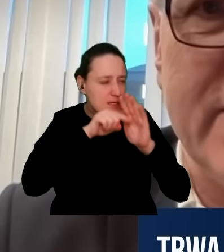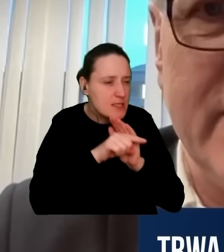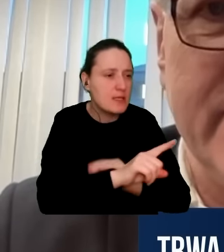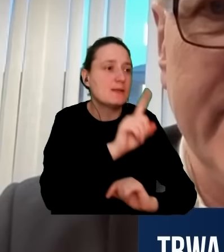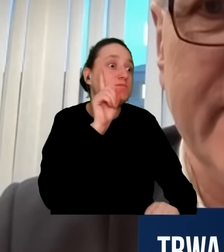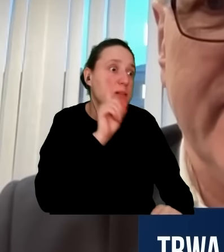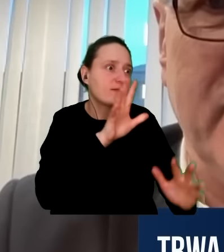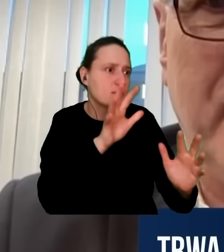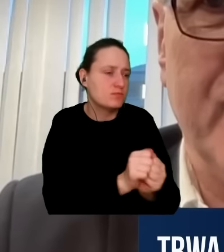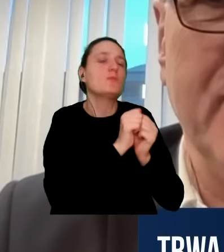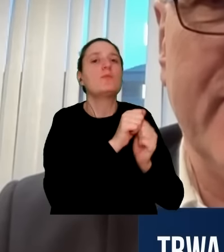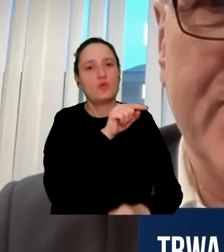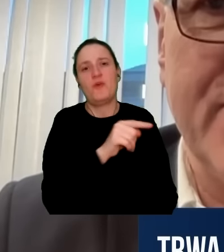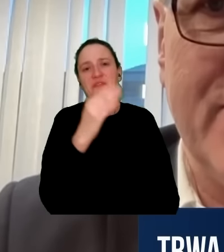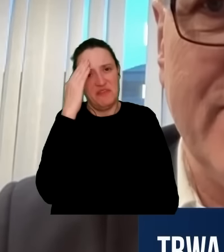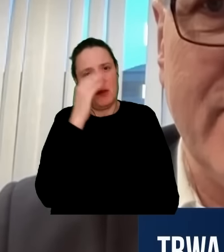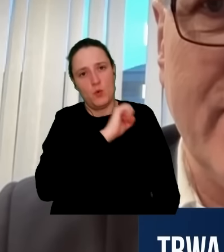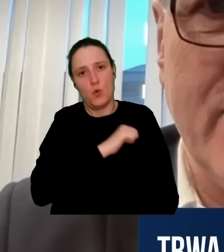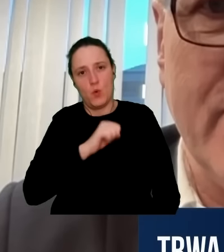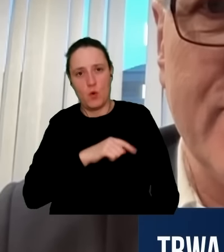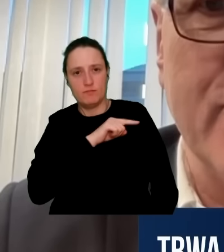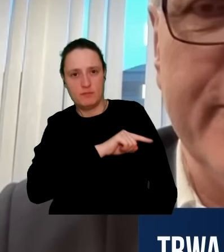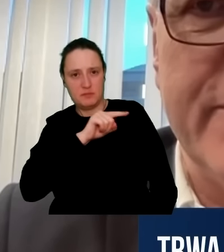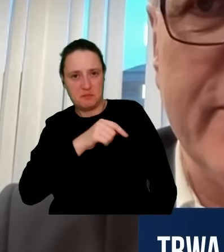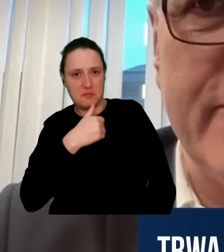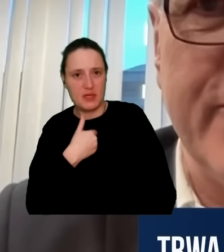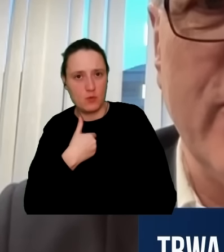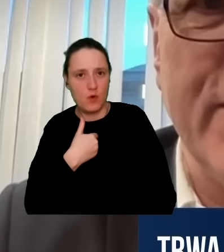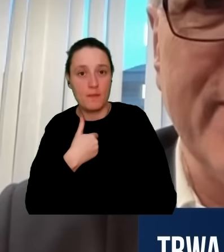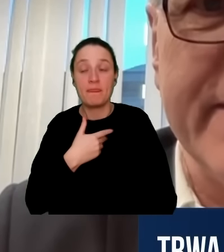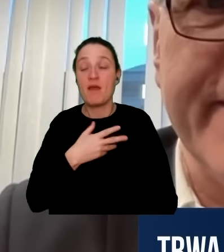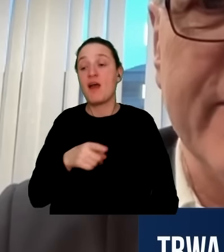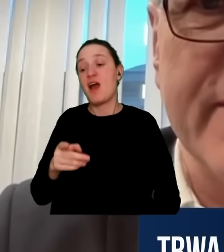prawdy materialnej. Natomiast przecież tu, no nie oszukujmy się, tu